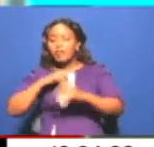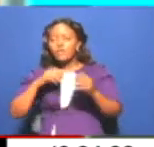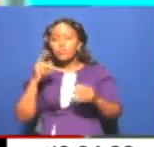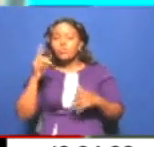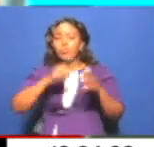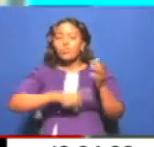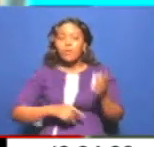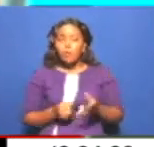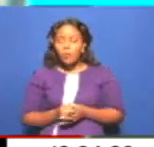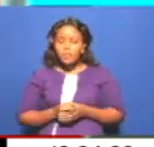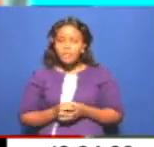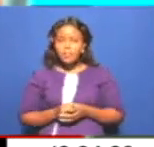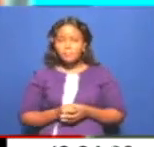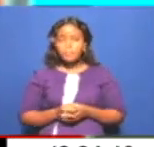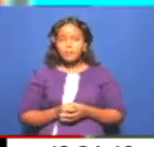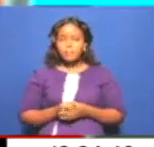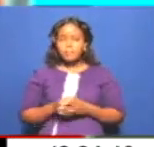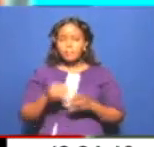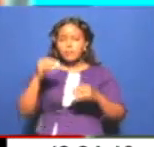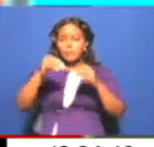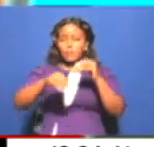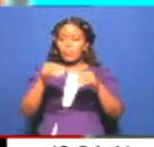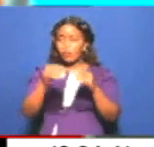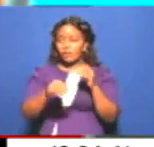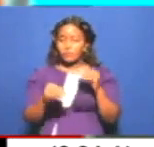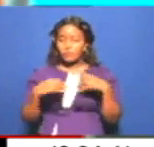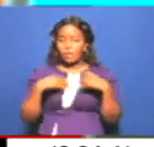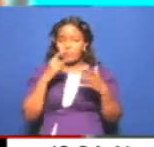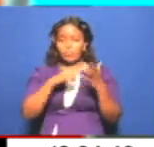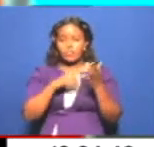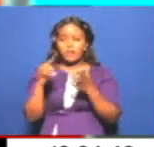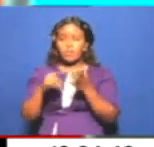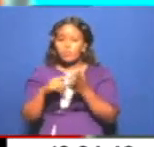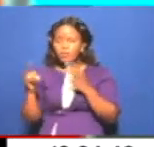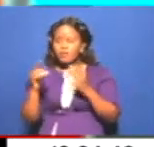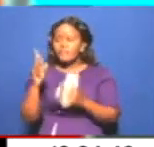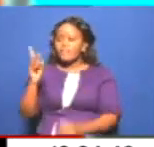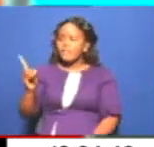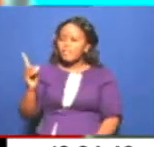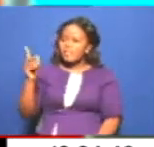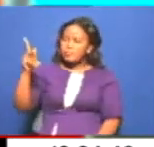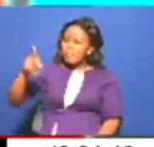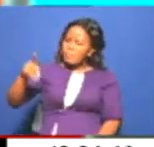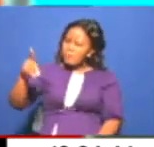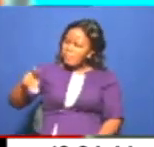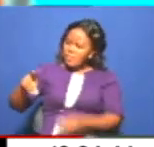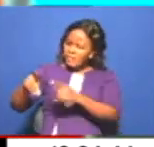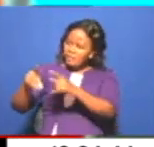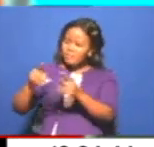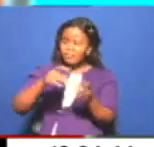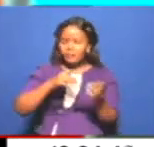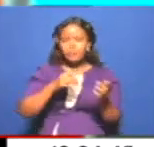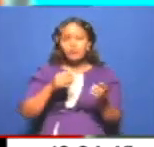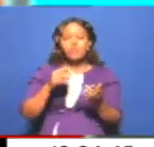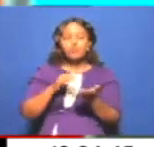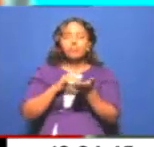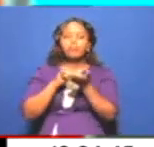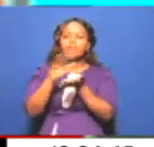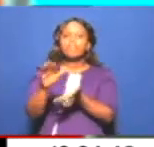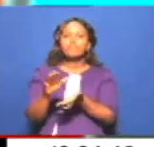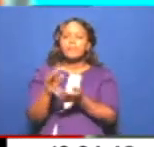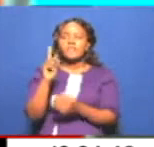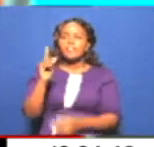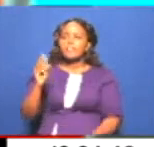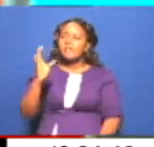hatua ya Director wa Public Prosecutions Nurdin Haji kuandikia barua Inspector General of Police